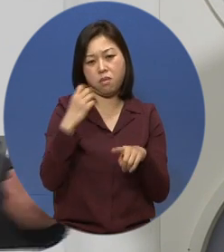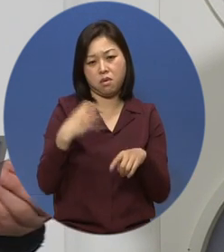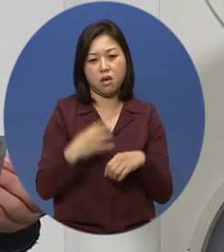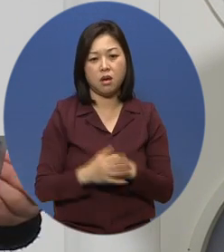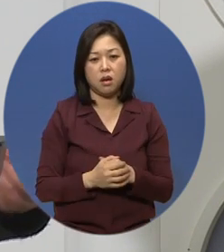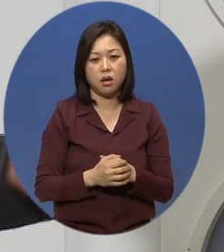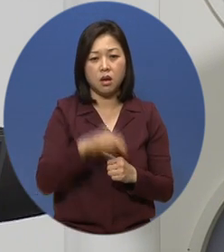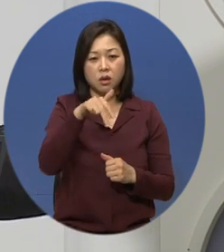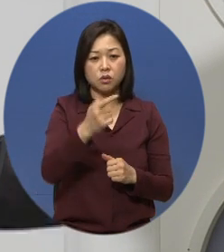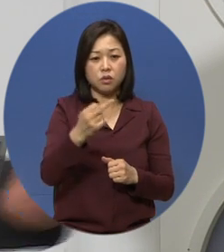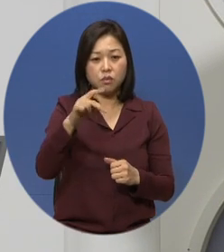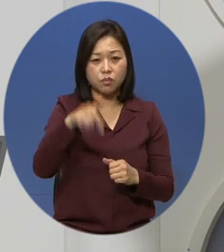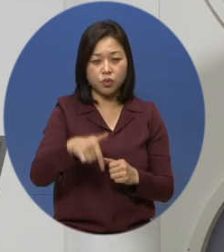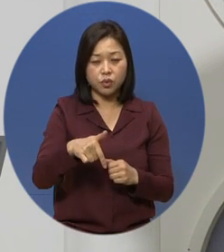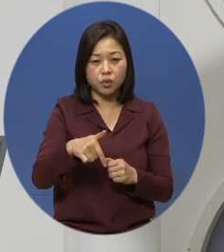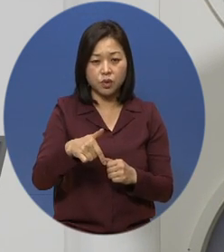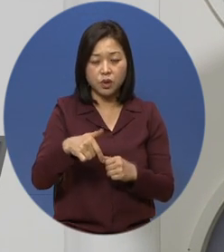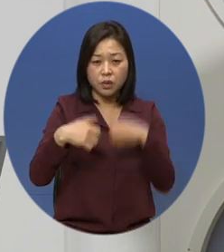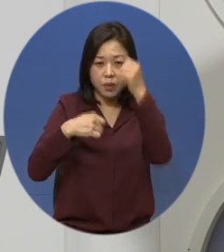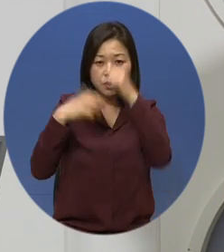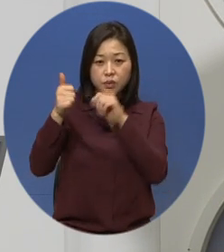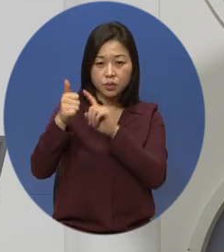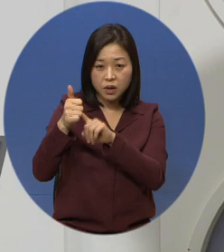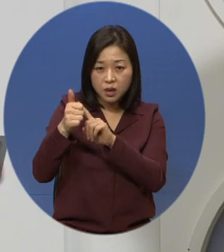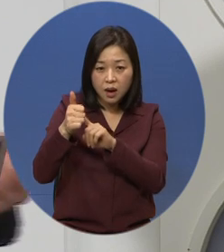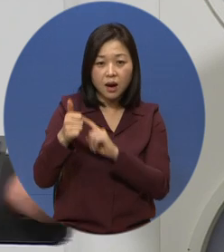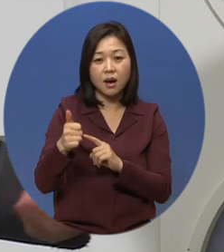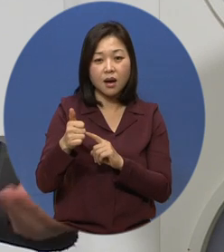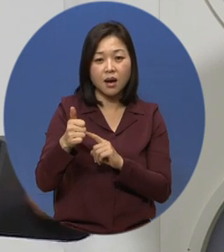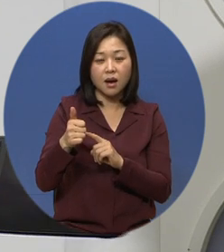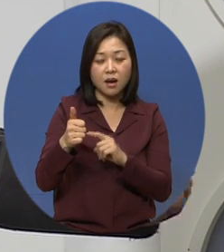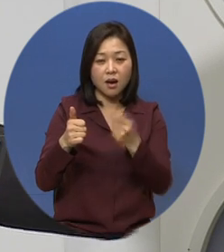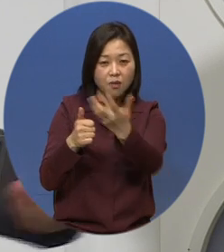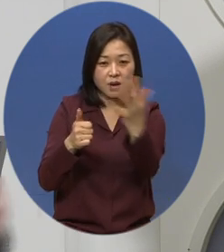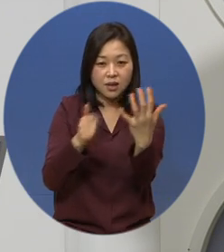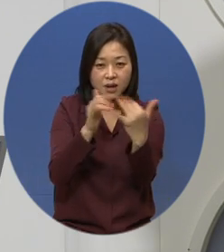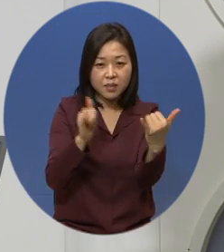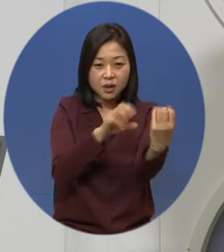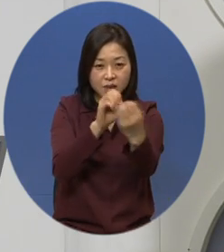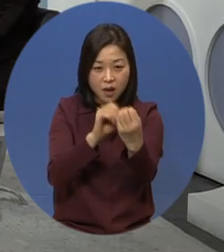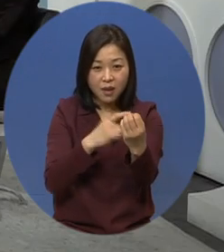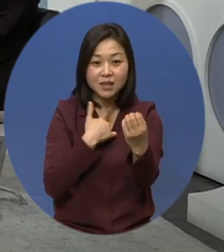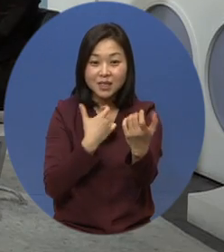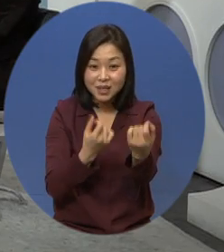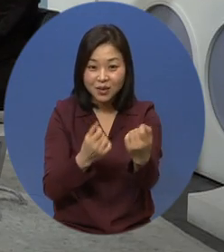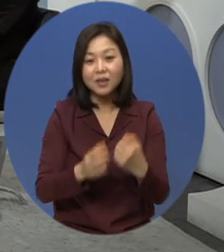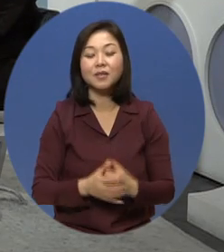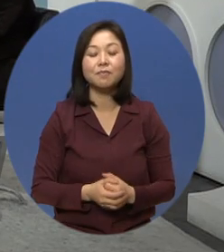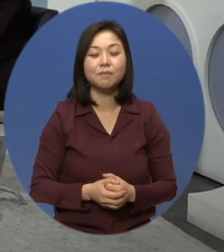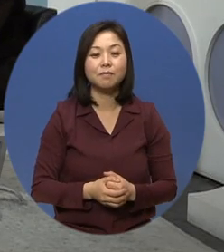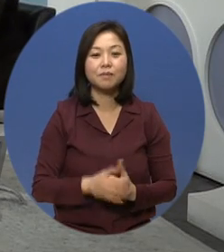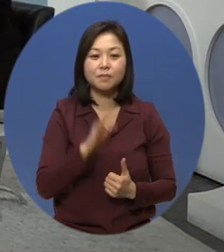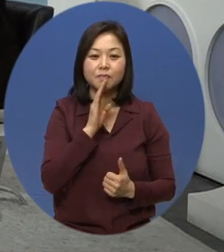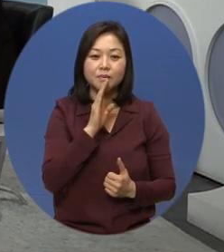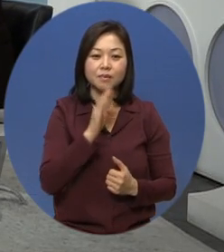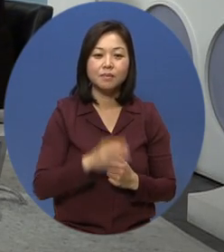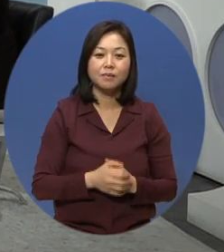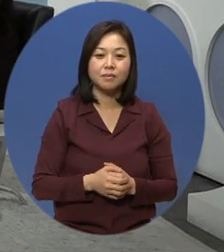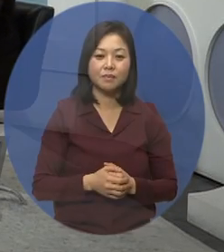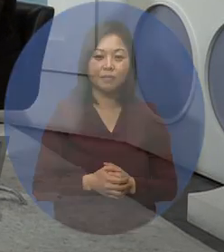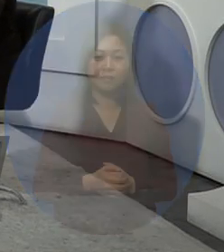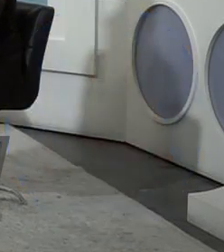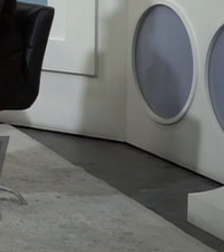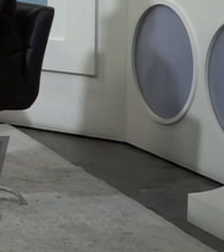지배할 때 거기 오너 관계 떠 라고 얘기해 봤잖아요 그쵸 그 당시에